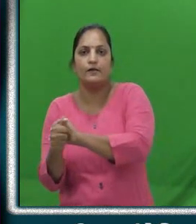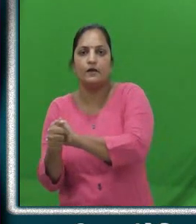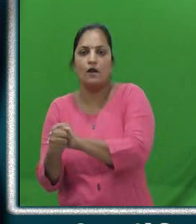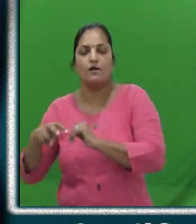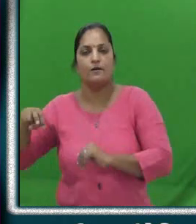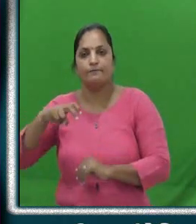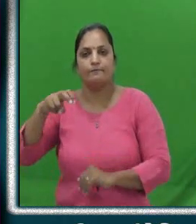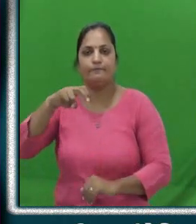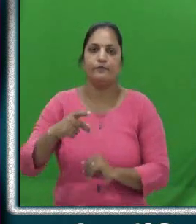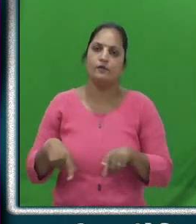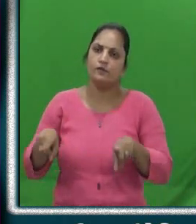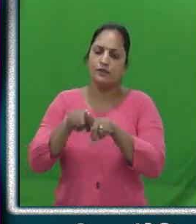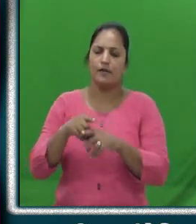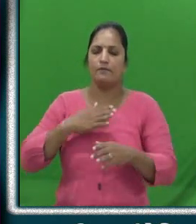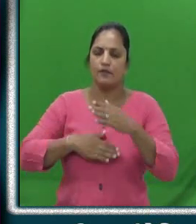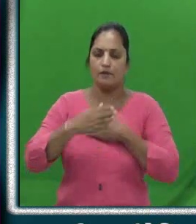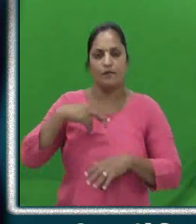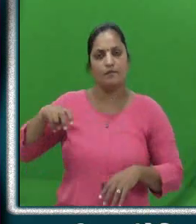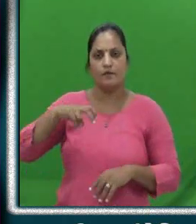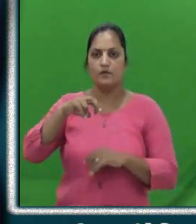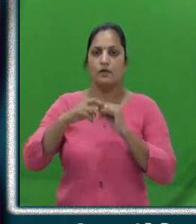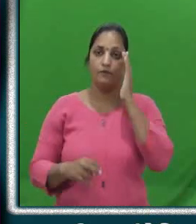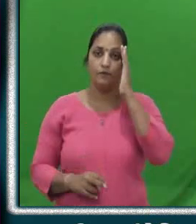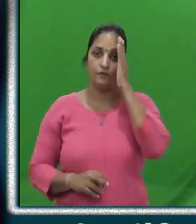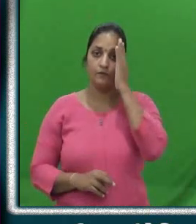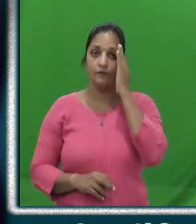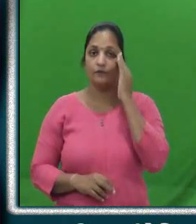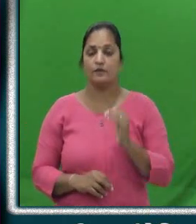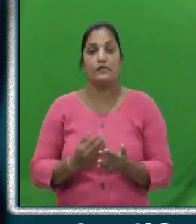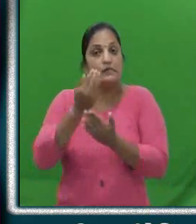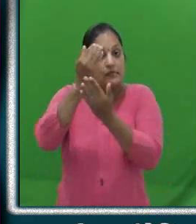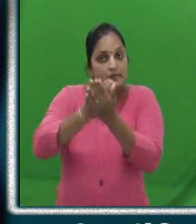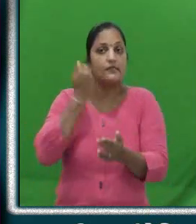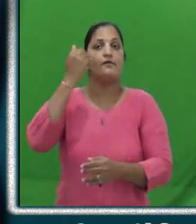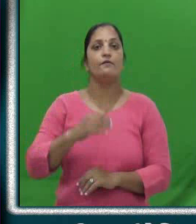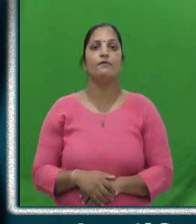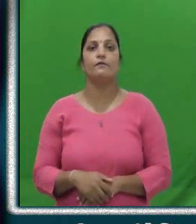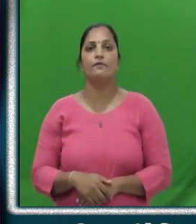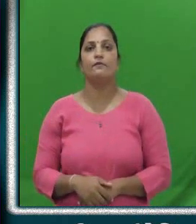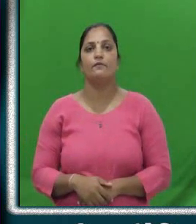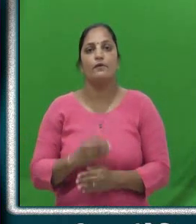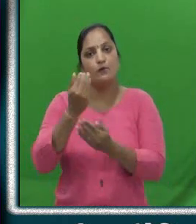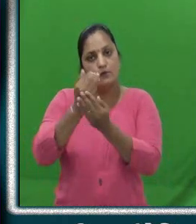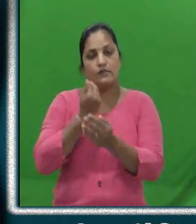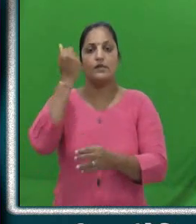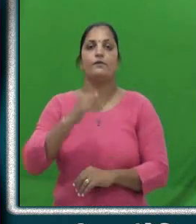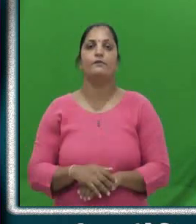ટર્ટલ વોક બરાબર અ મૂવ એક ચરવર ટુ સેવ સેવ